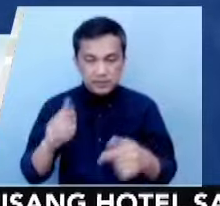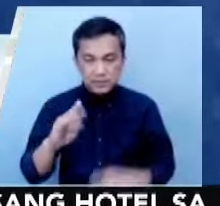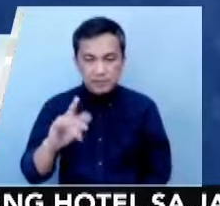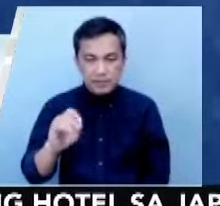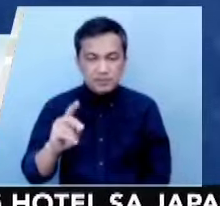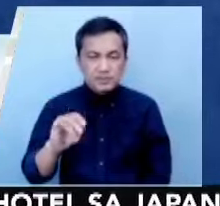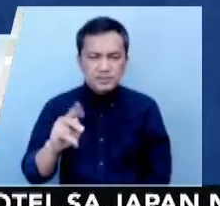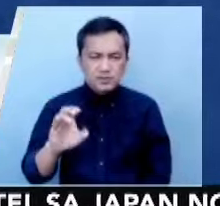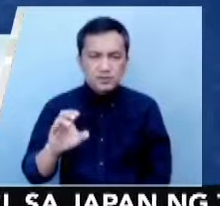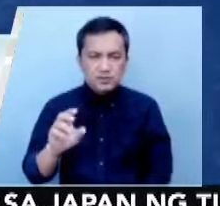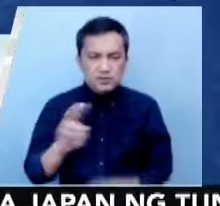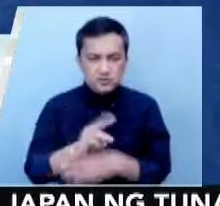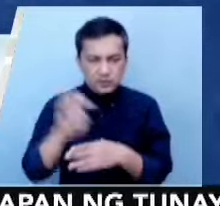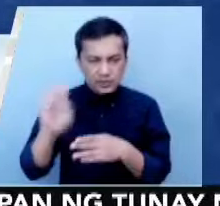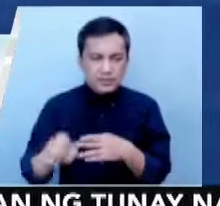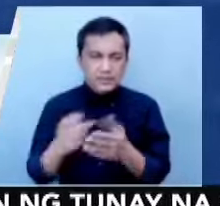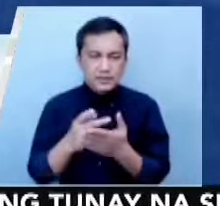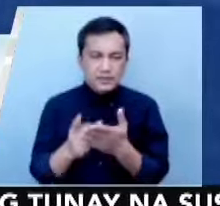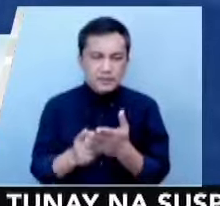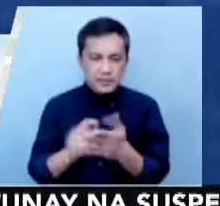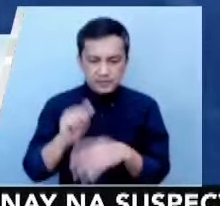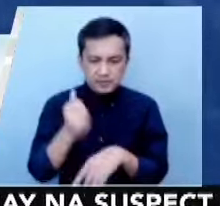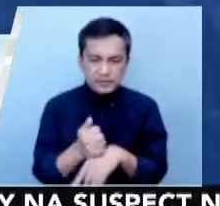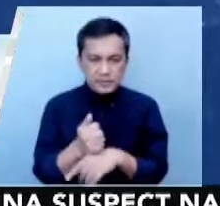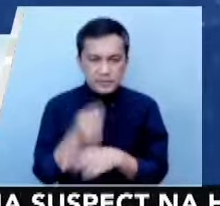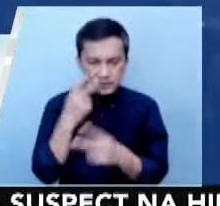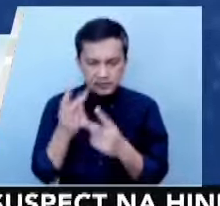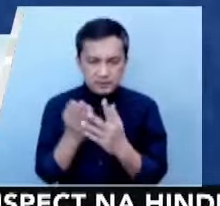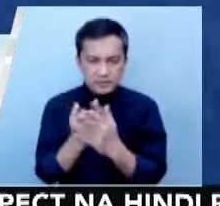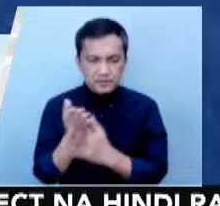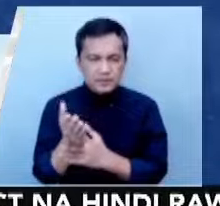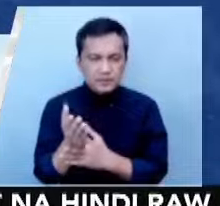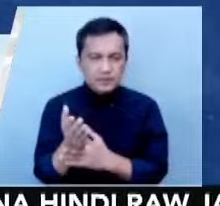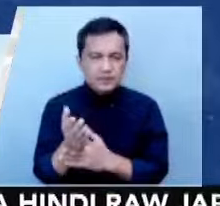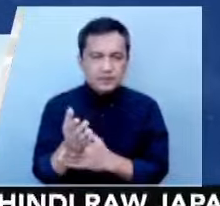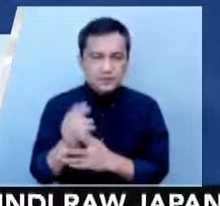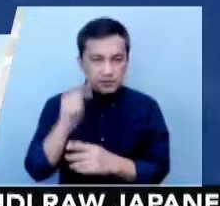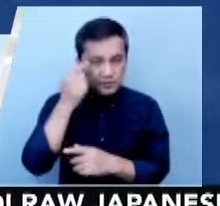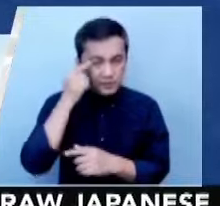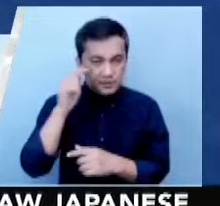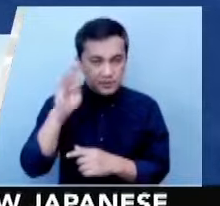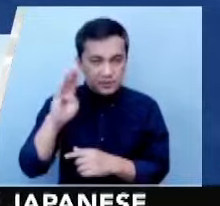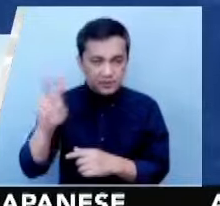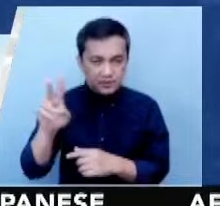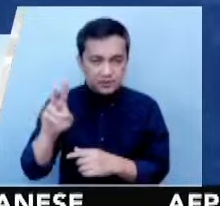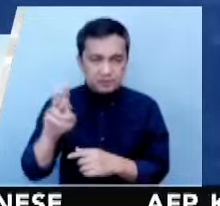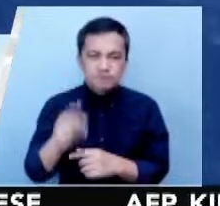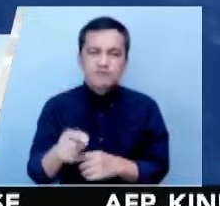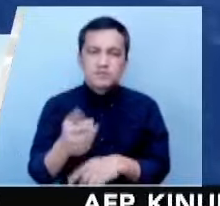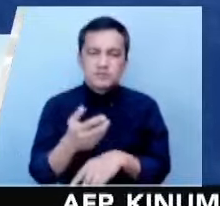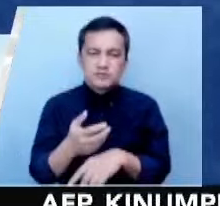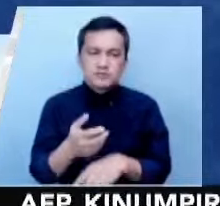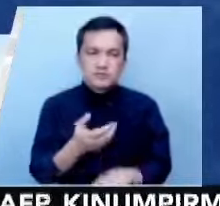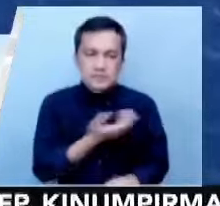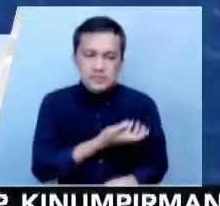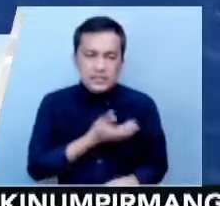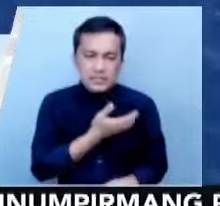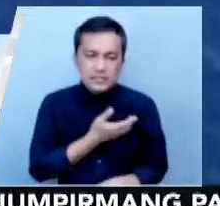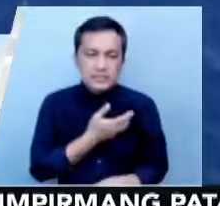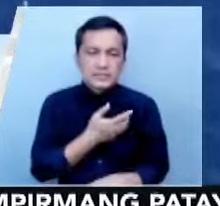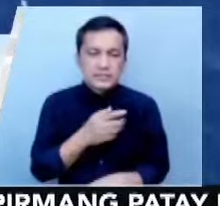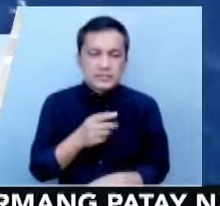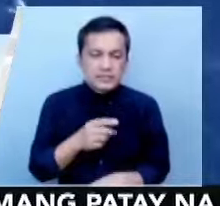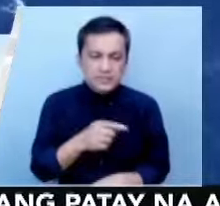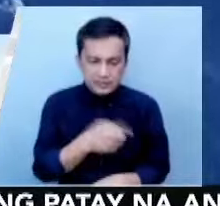weekend, bahagi pa rin ng assertive transparency ng Administrasyong Marcos sa pagmamalupit ng China sa West Philippine Sea na hindi raw